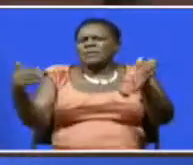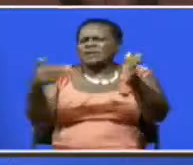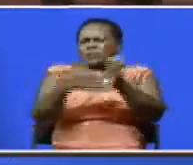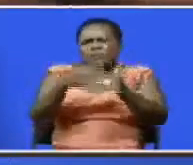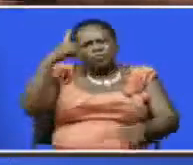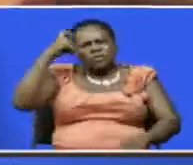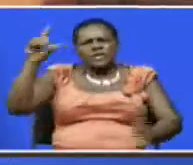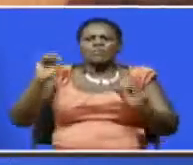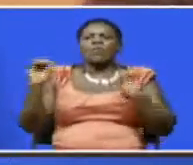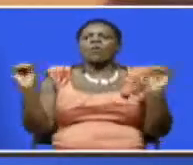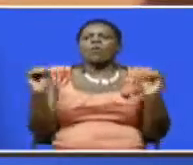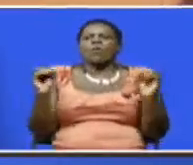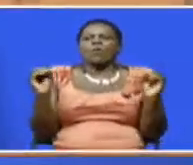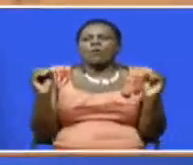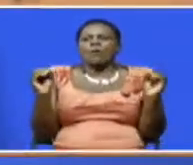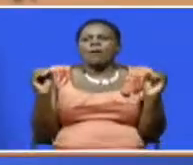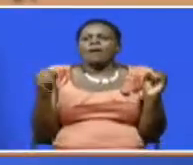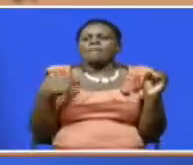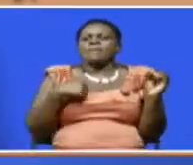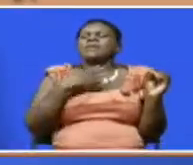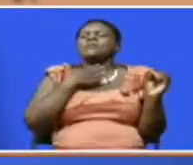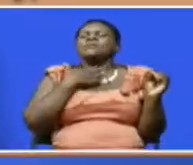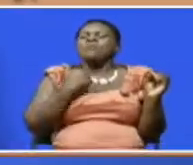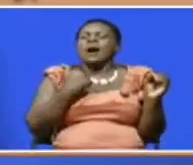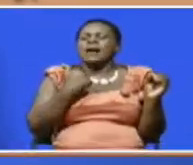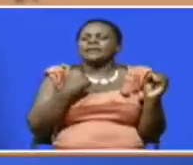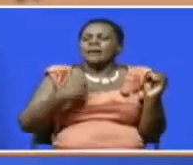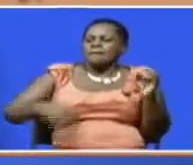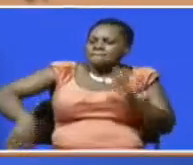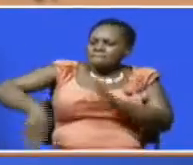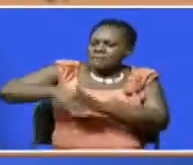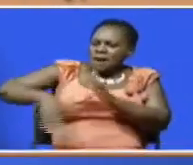zake maishani. Ningetamani